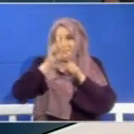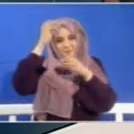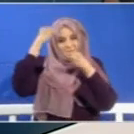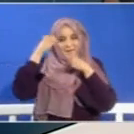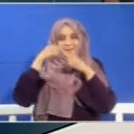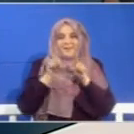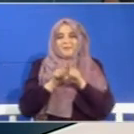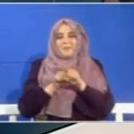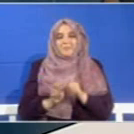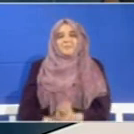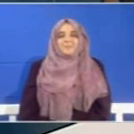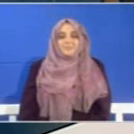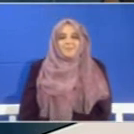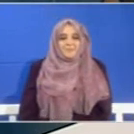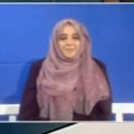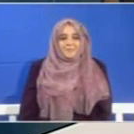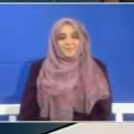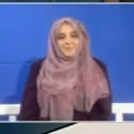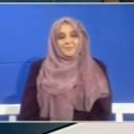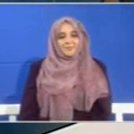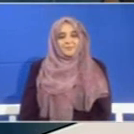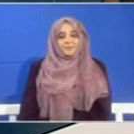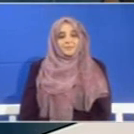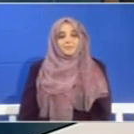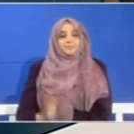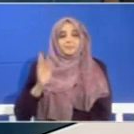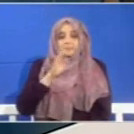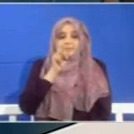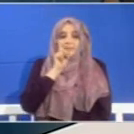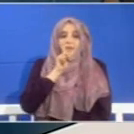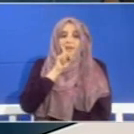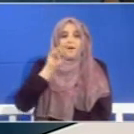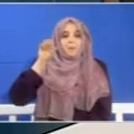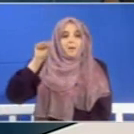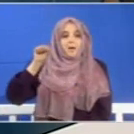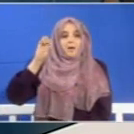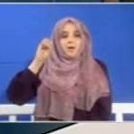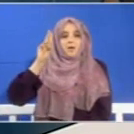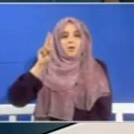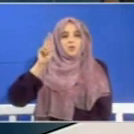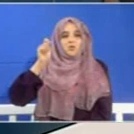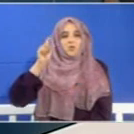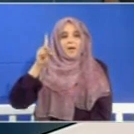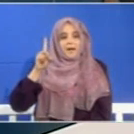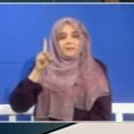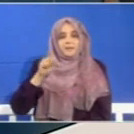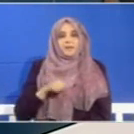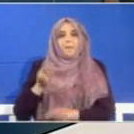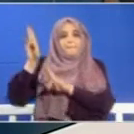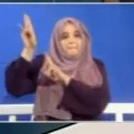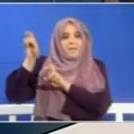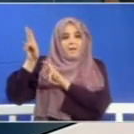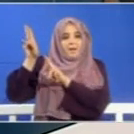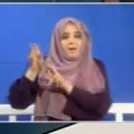محمد، بارك الله فيك، يعطيك الصحة إن شاء الله. نروحوا الأخت سعاد ونبقى دائما معها في ولاية ميلا. السلام عليكم سعاد.